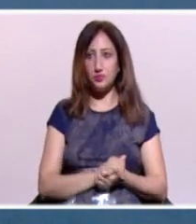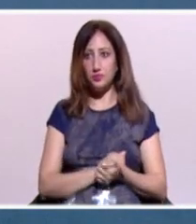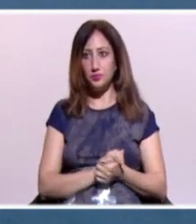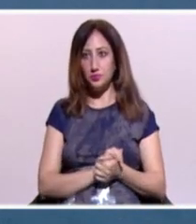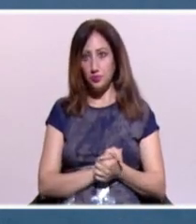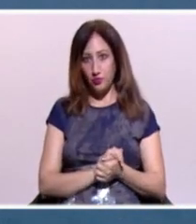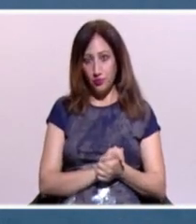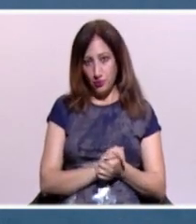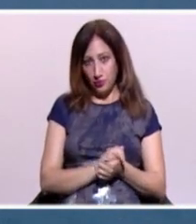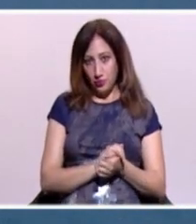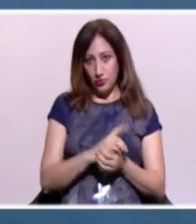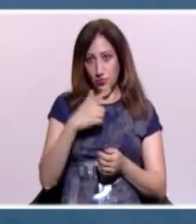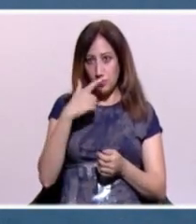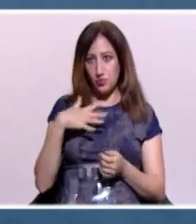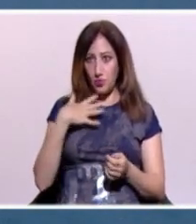واحد